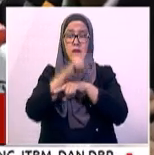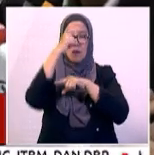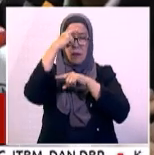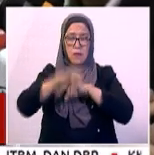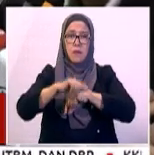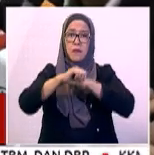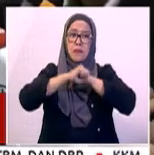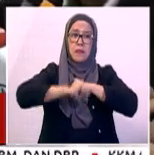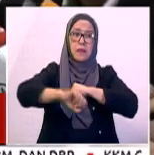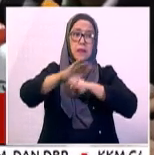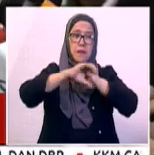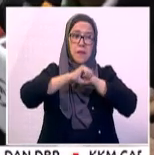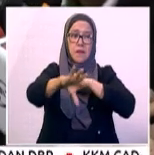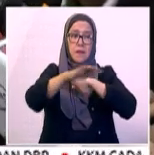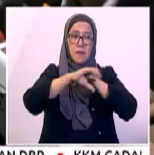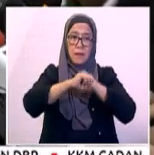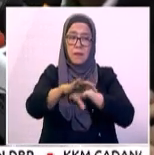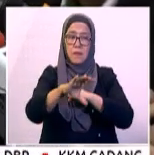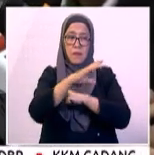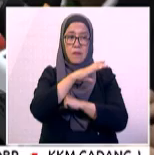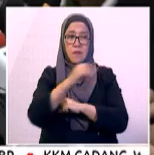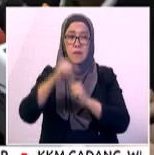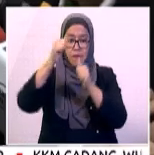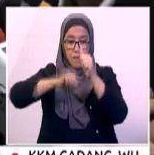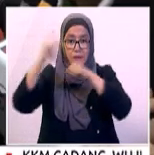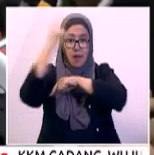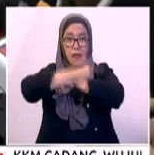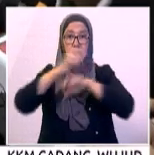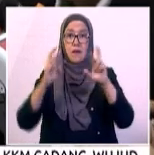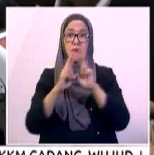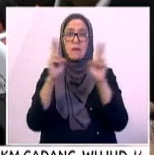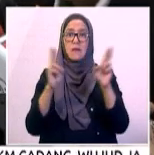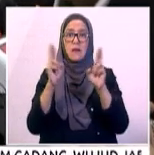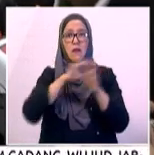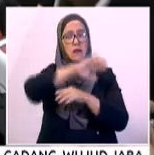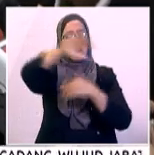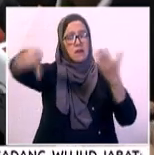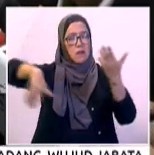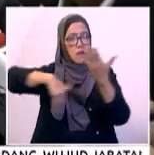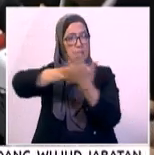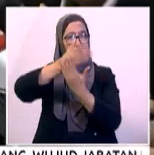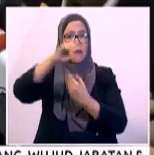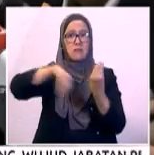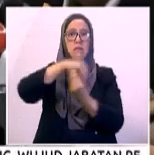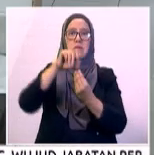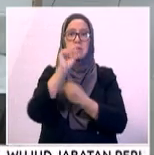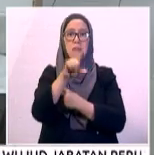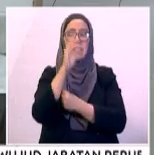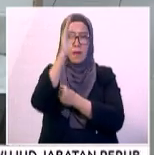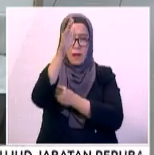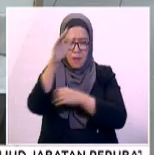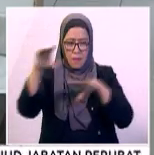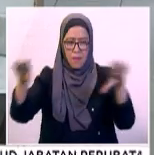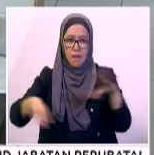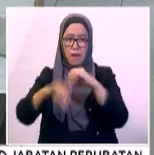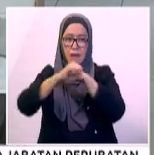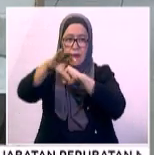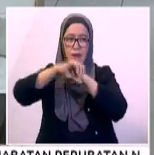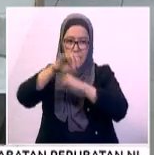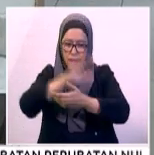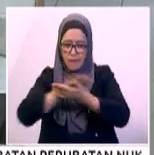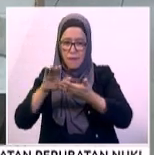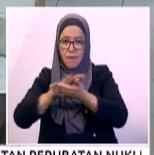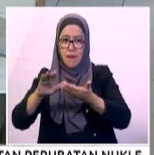berkempen dan pada setiap hari Rabu semua para jemaah haji akan mengadakan kempen kebersihan